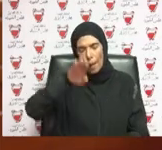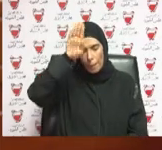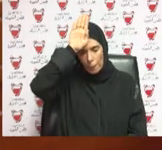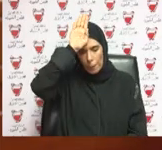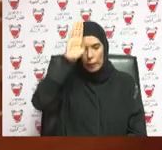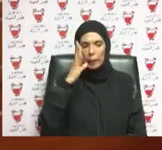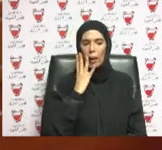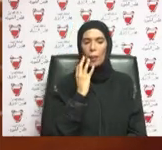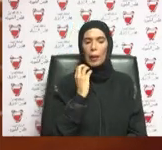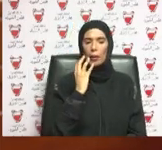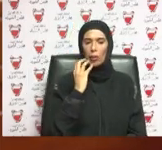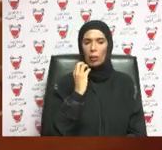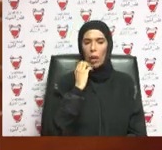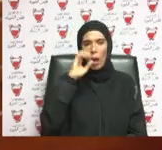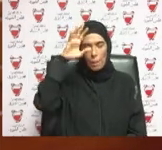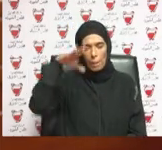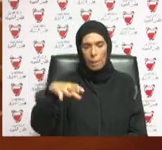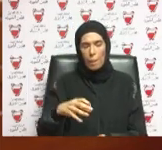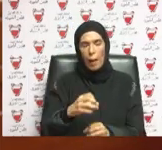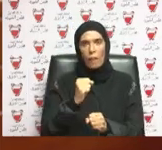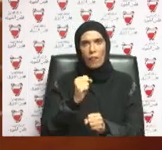عيسى الخليفة أهل البلاد المفدى